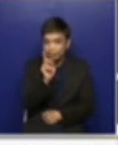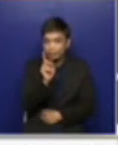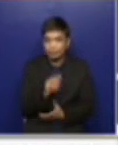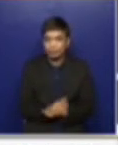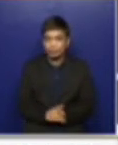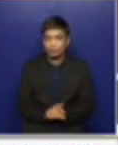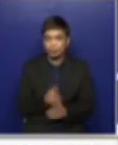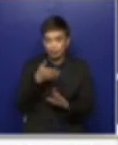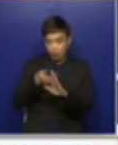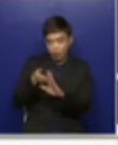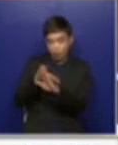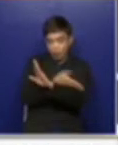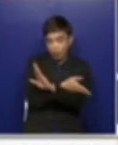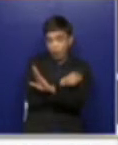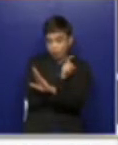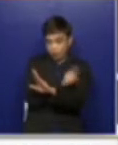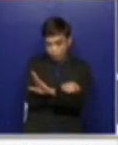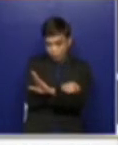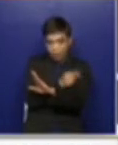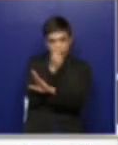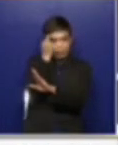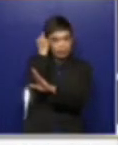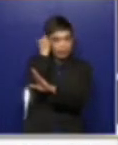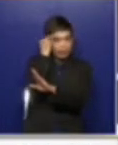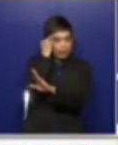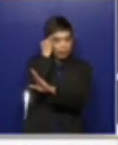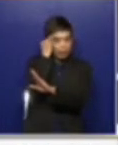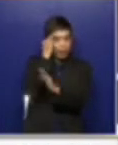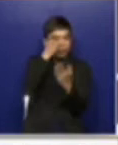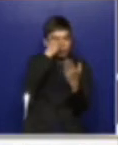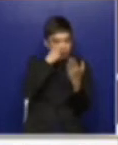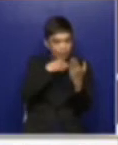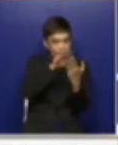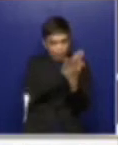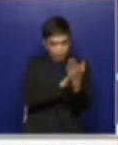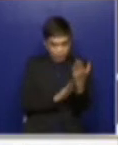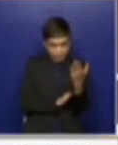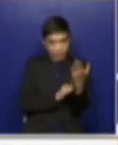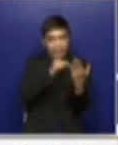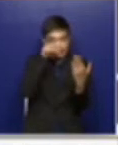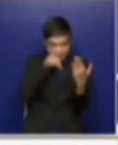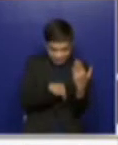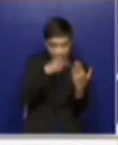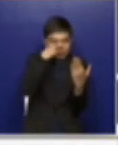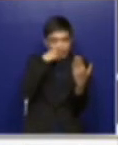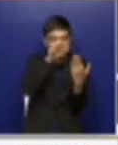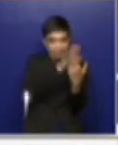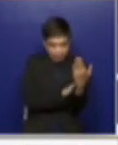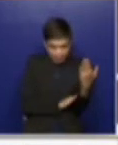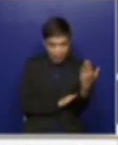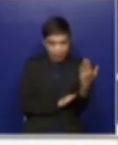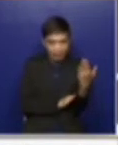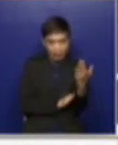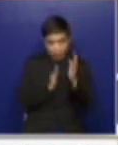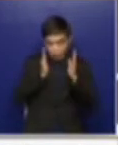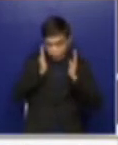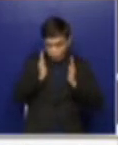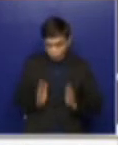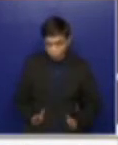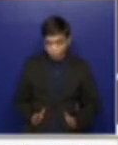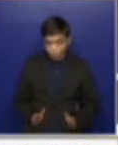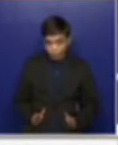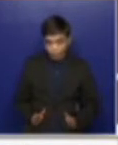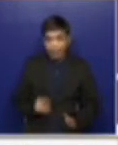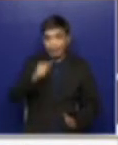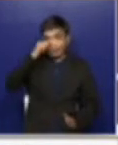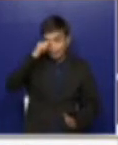ๆก่อนอื่นท่านต้องสร้างความคิดว่าประเทศนี้นี่คือประเทศไทยมีคนไทยจึงจะเรียกว่า